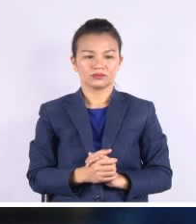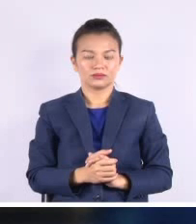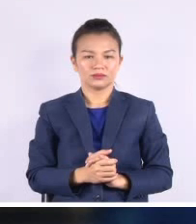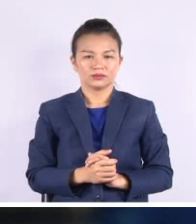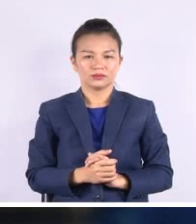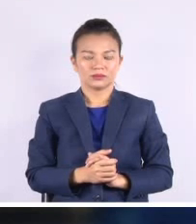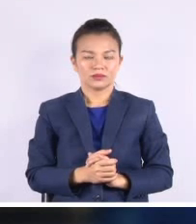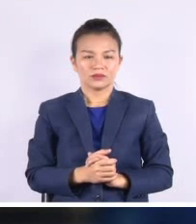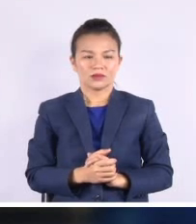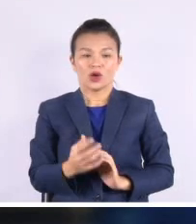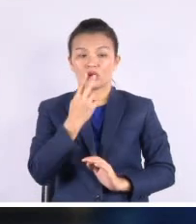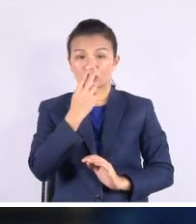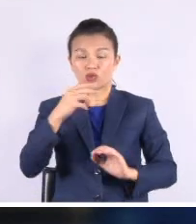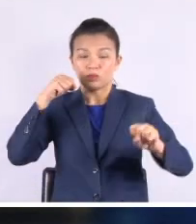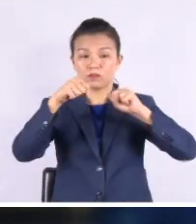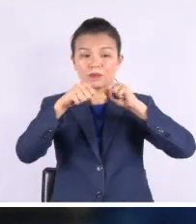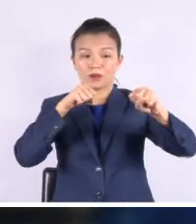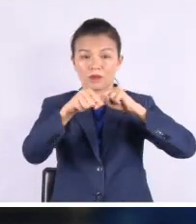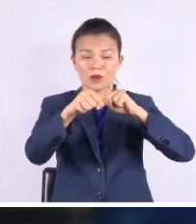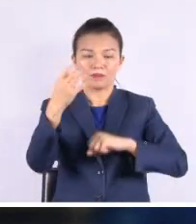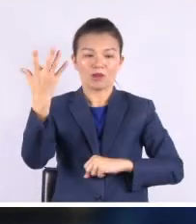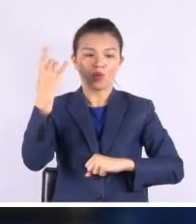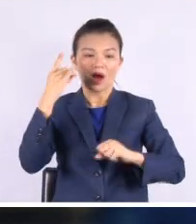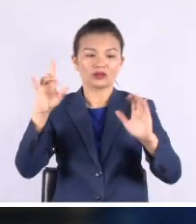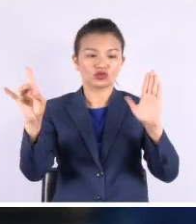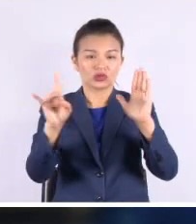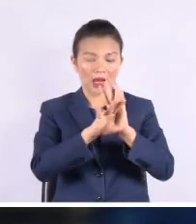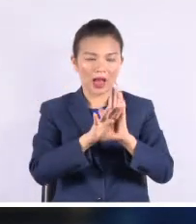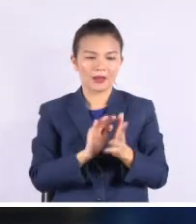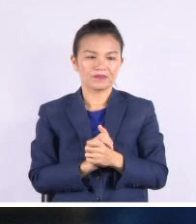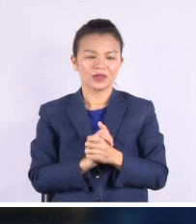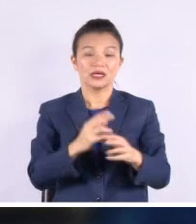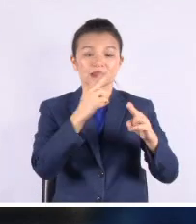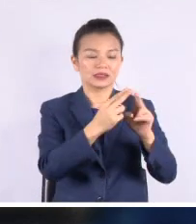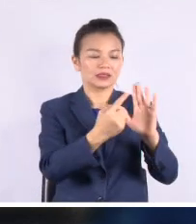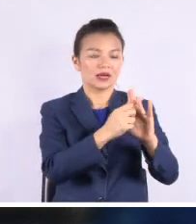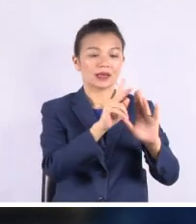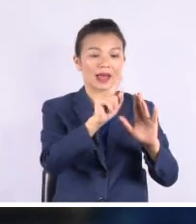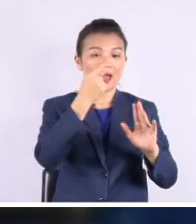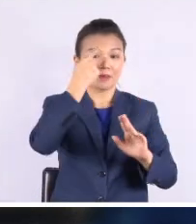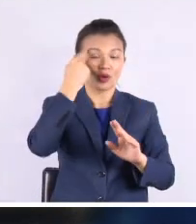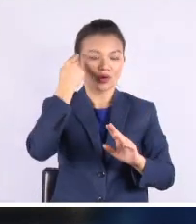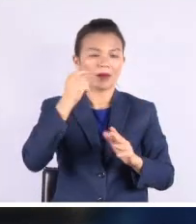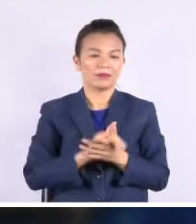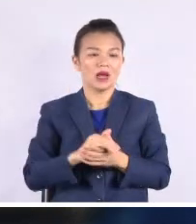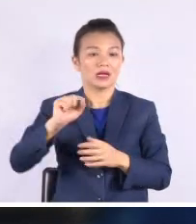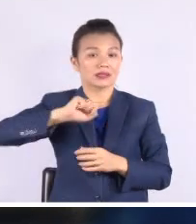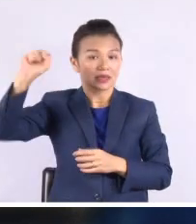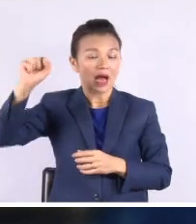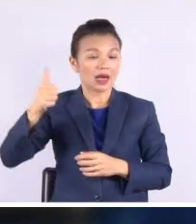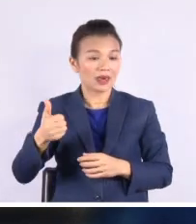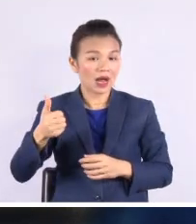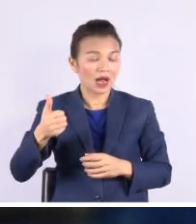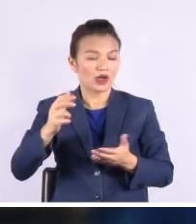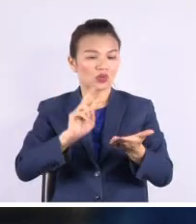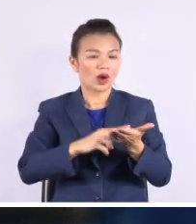และมารู้ฉันไปฉันกันบ้างนะครับเมื่อวานนี้เป็นคู่สุดท้ายกูเป็นชากับรัศมีขาครับเอาชนะคะแนนต่อคุณ Sที่นั้นไปได้นะครับทำ